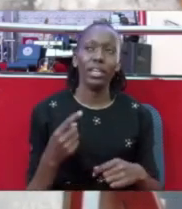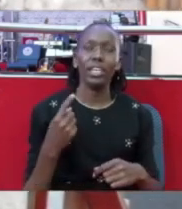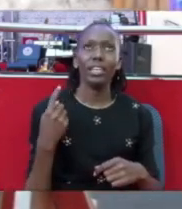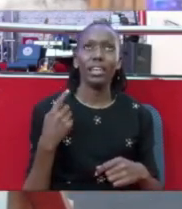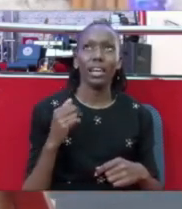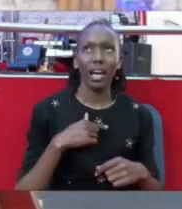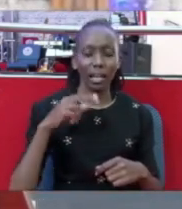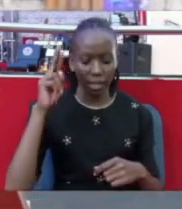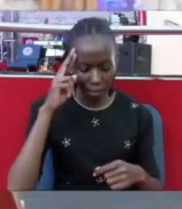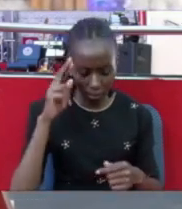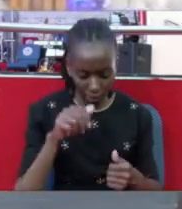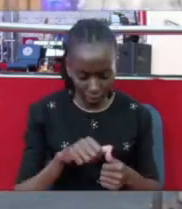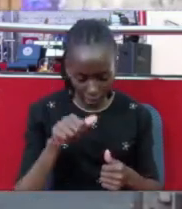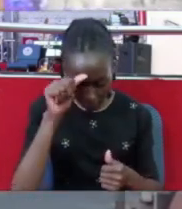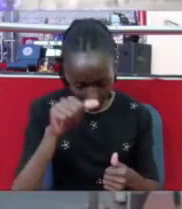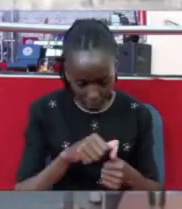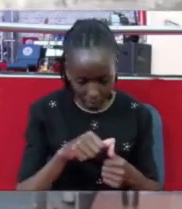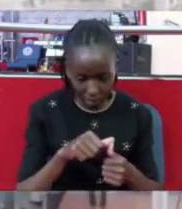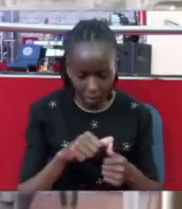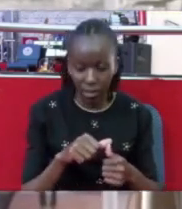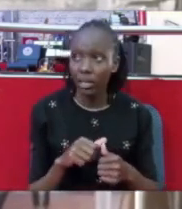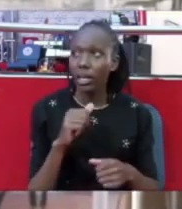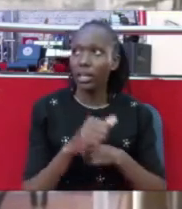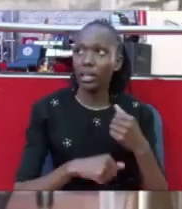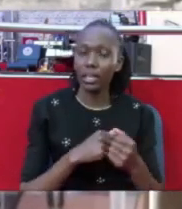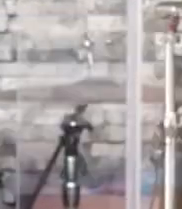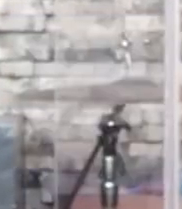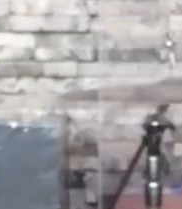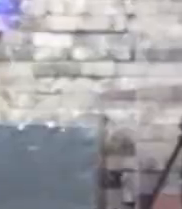Nakumbuka mwaka wa 1990 pale.